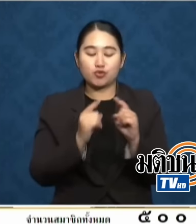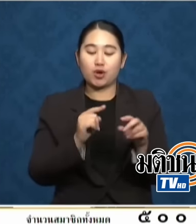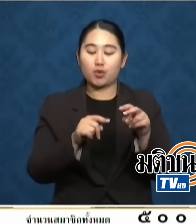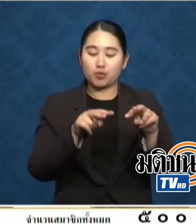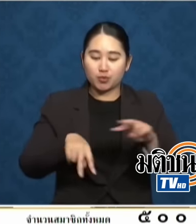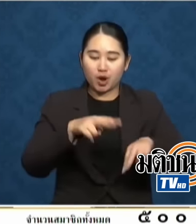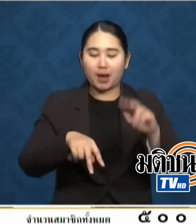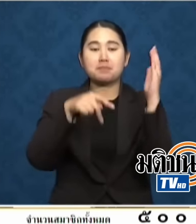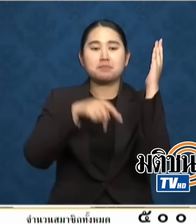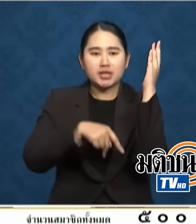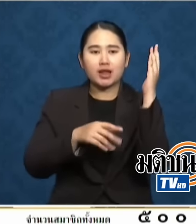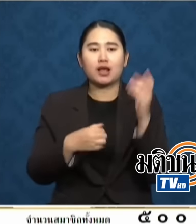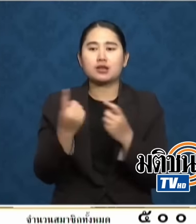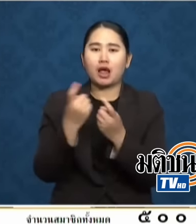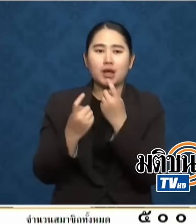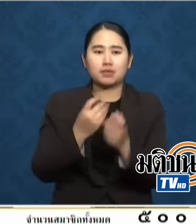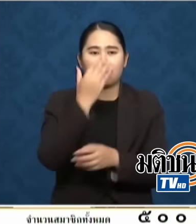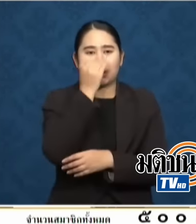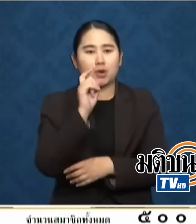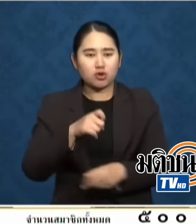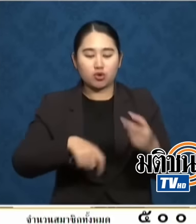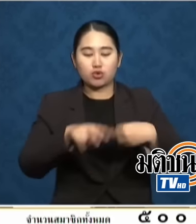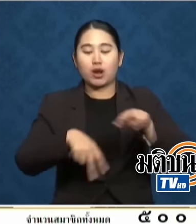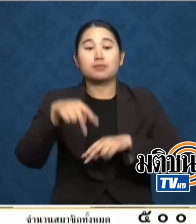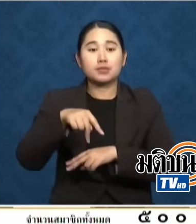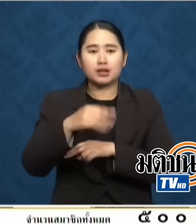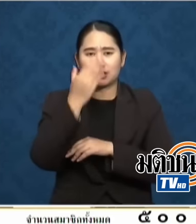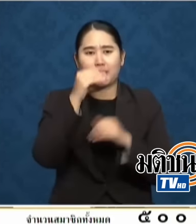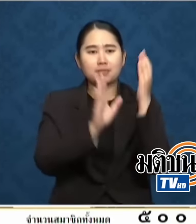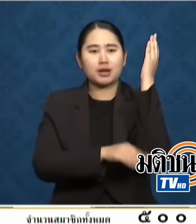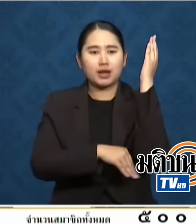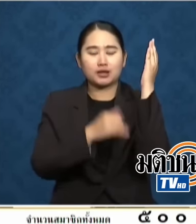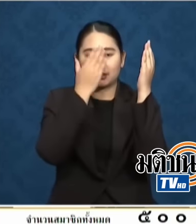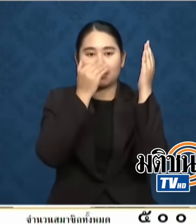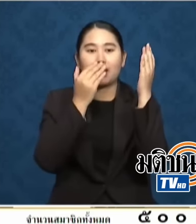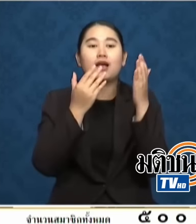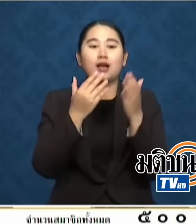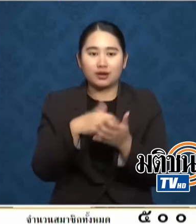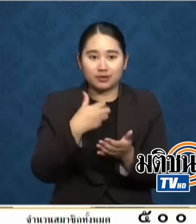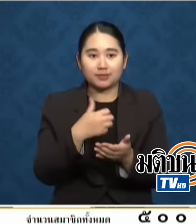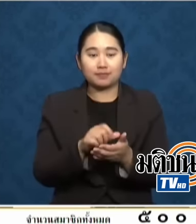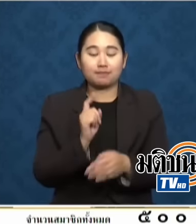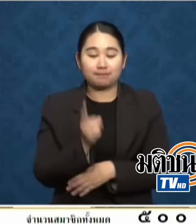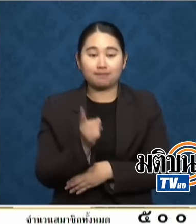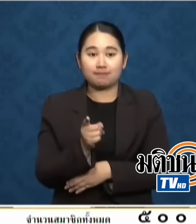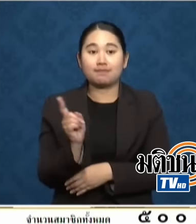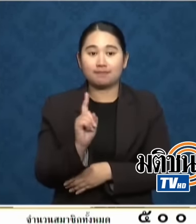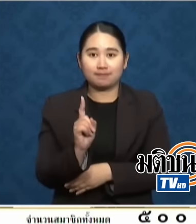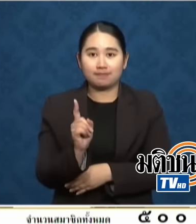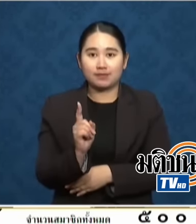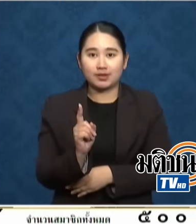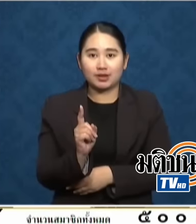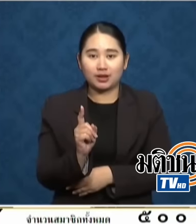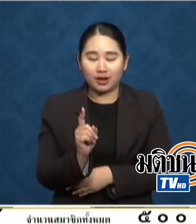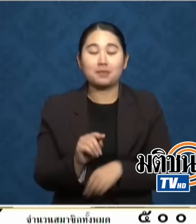การปกครองพิเศษทีไรก็ถามว่าทำไมต้องมีรูปแบบการปกครองพิเศษที่จังหวัดชายแดนภาคใต้แต่ในสภาพความเป็นจริงคือ